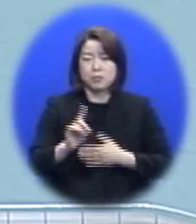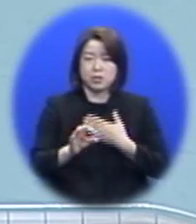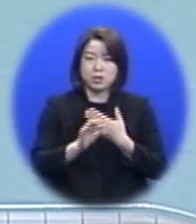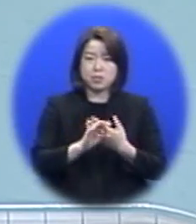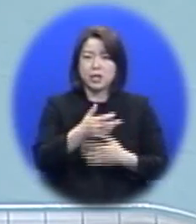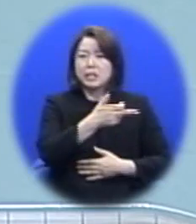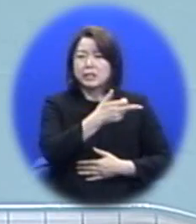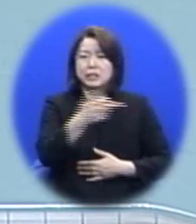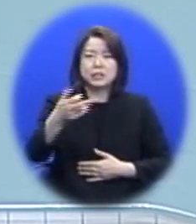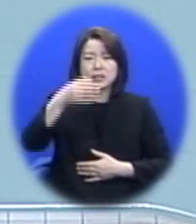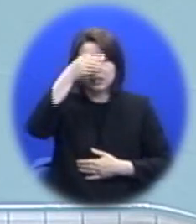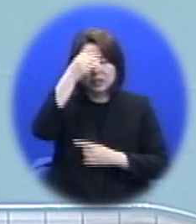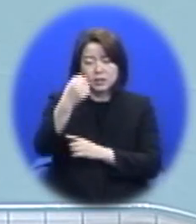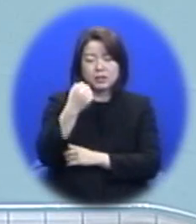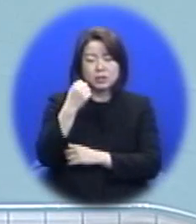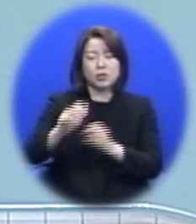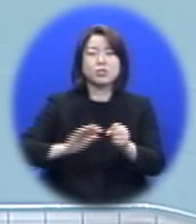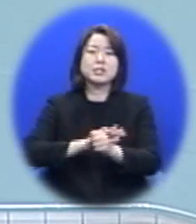능력은 사랑이라는.